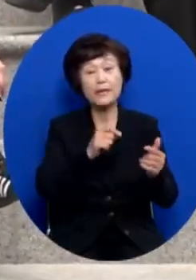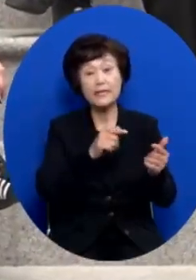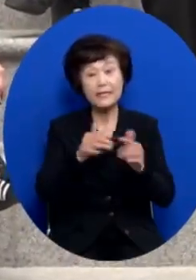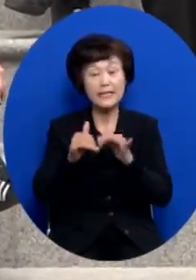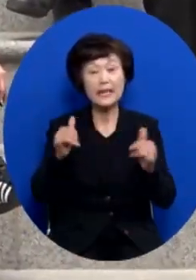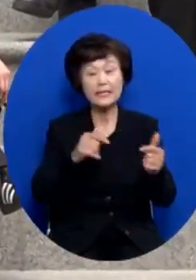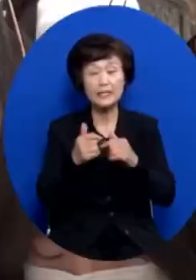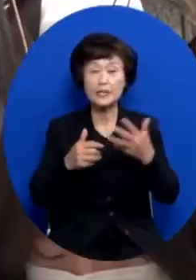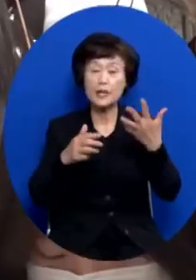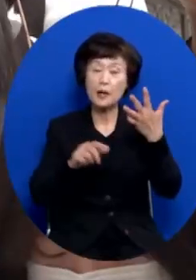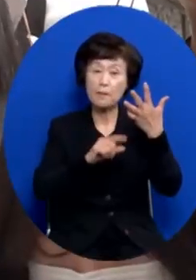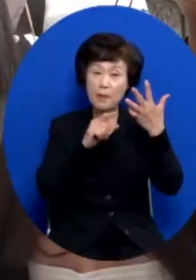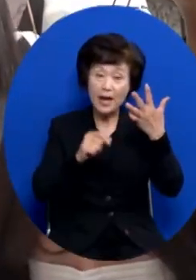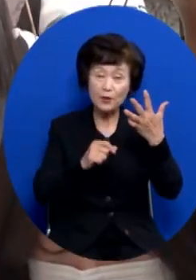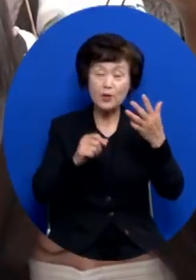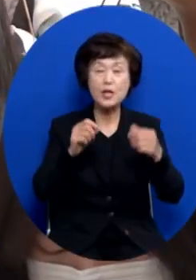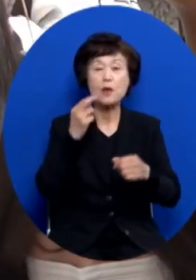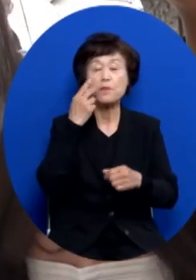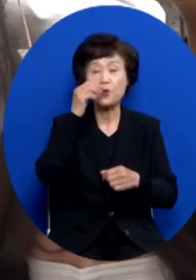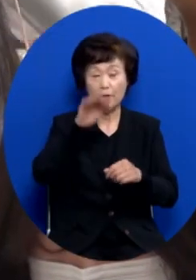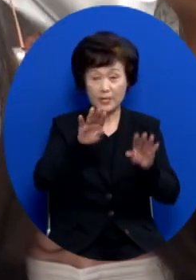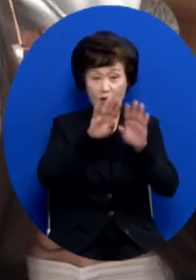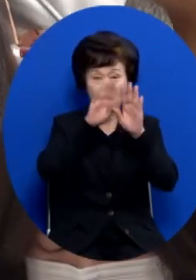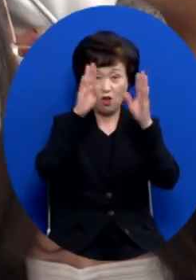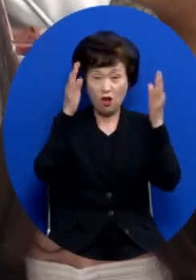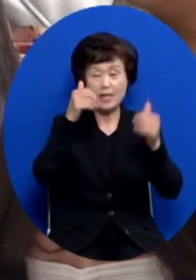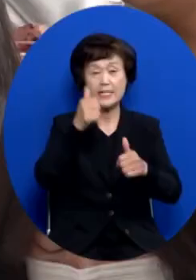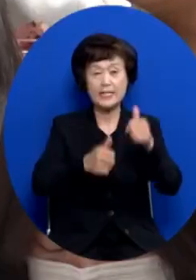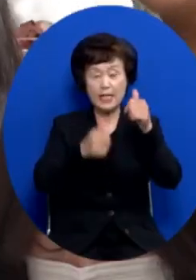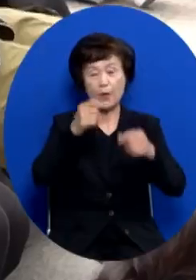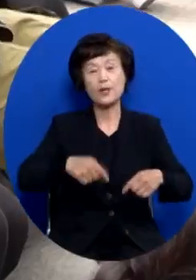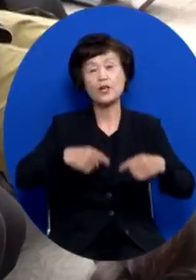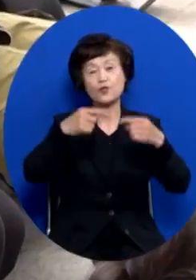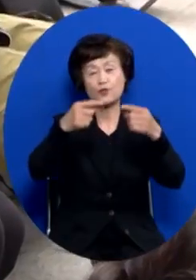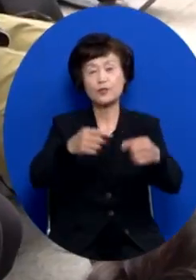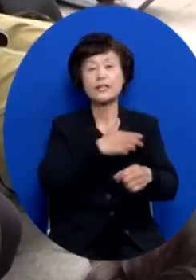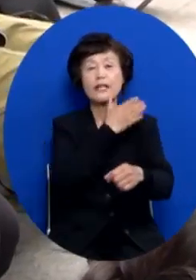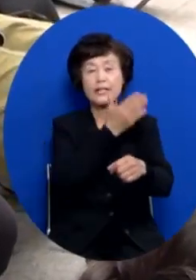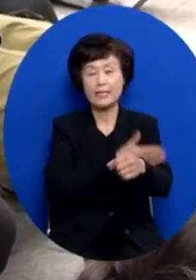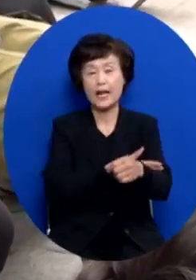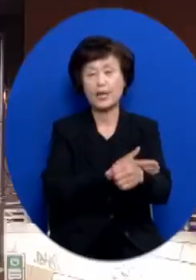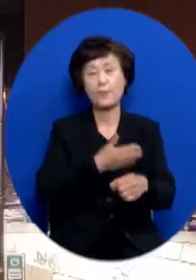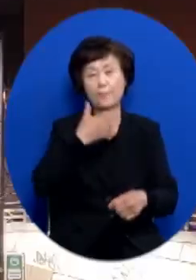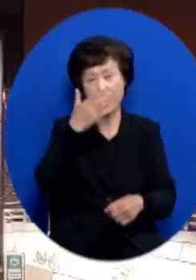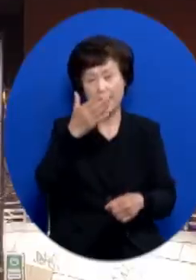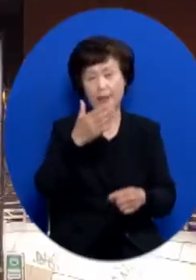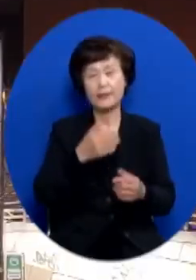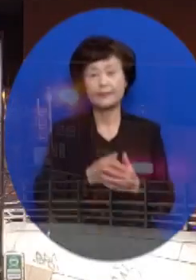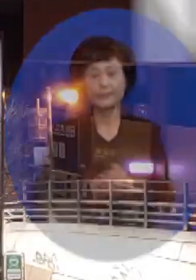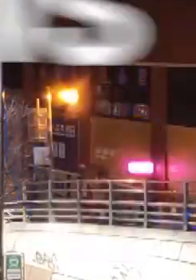8월 미국 애리조나에서 진행되는 월드 파이널에 출전할 자격을 얻게 됐습니다.